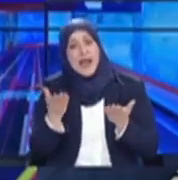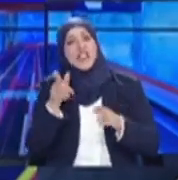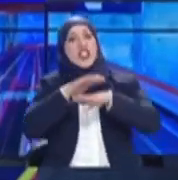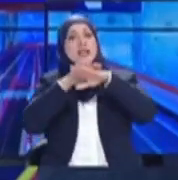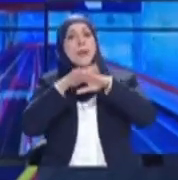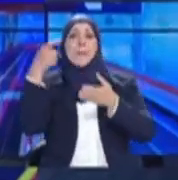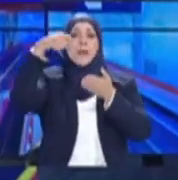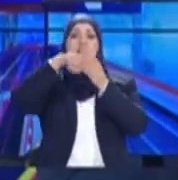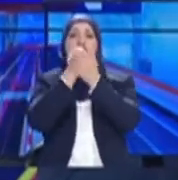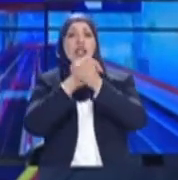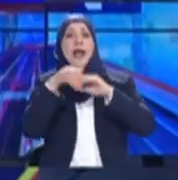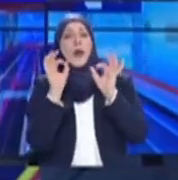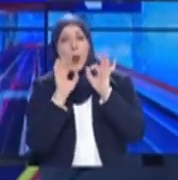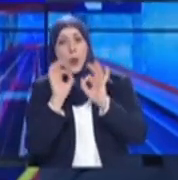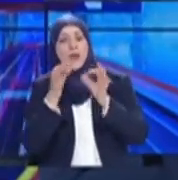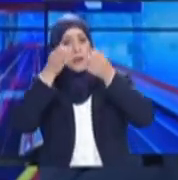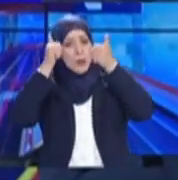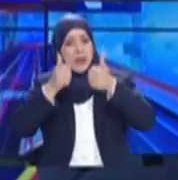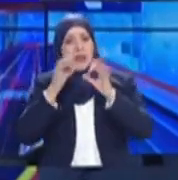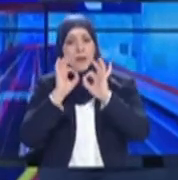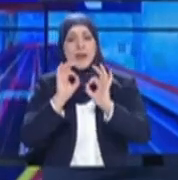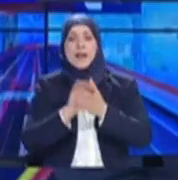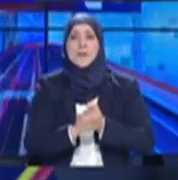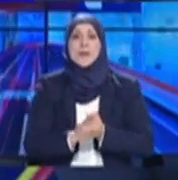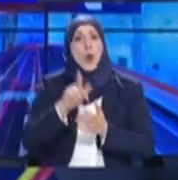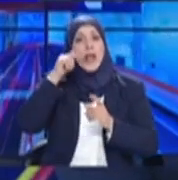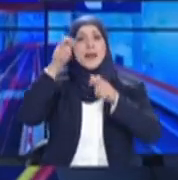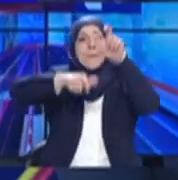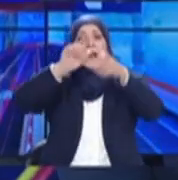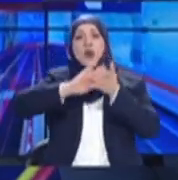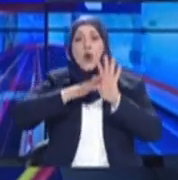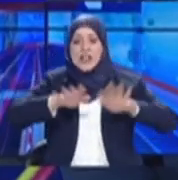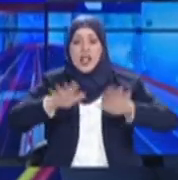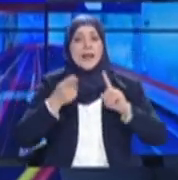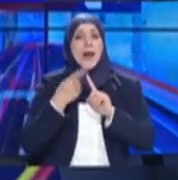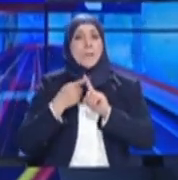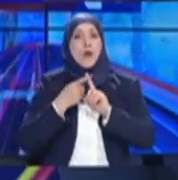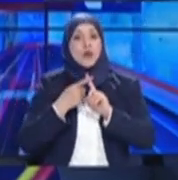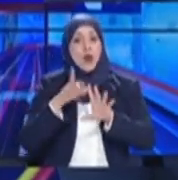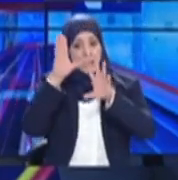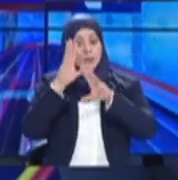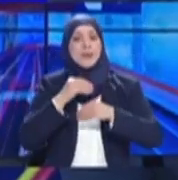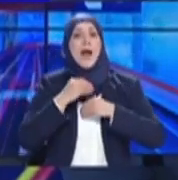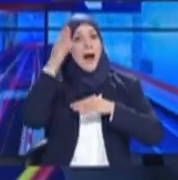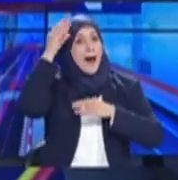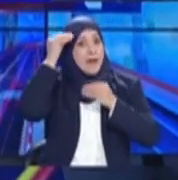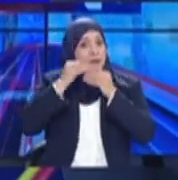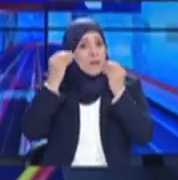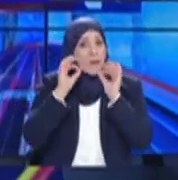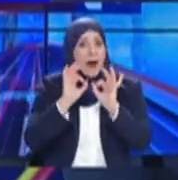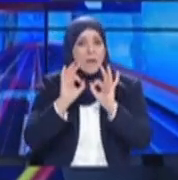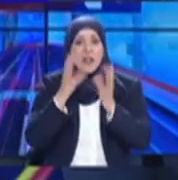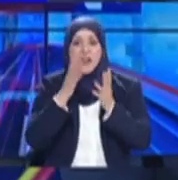الناس احتياطات الممكنه او اللي اسمها طبعا الاجراءات الاخيره اتخذتها بلديه تونس الى حد الان كيفيه